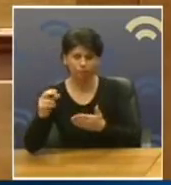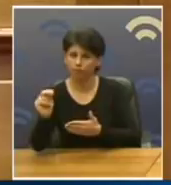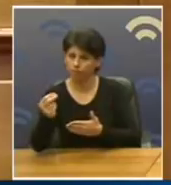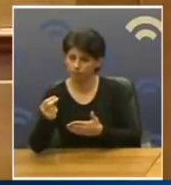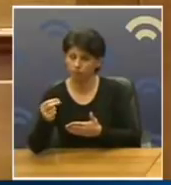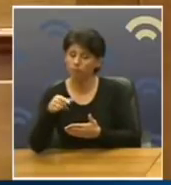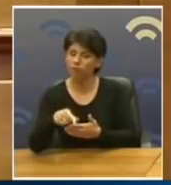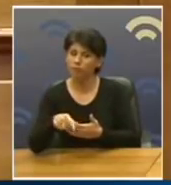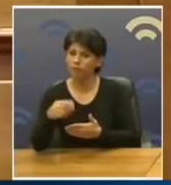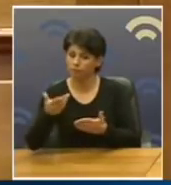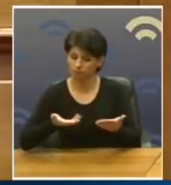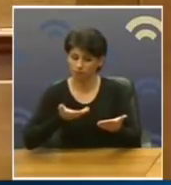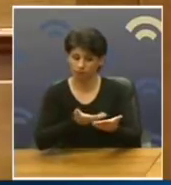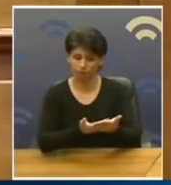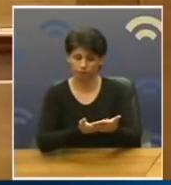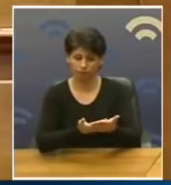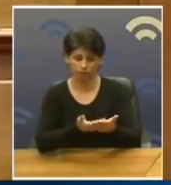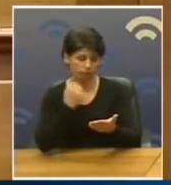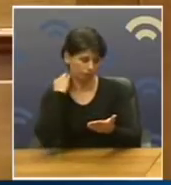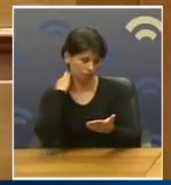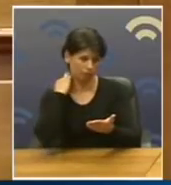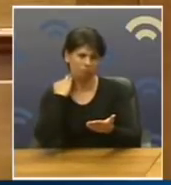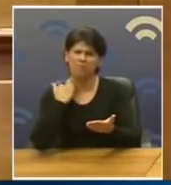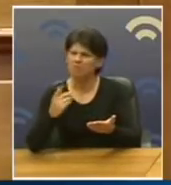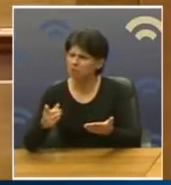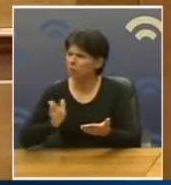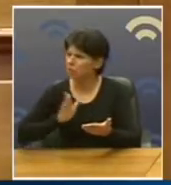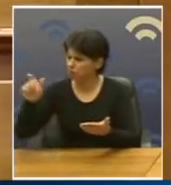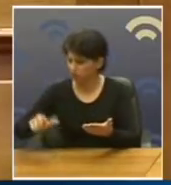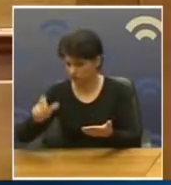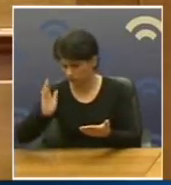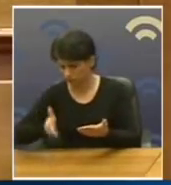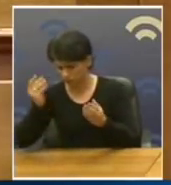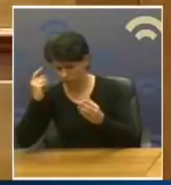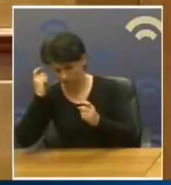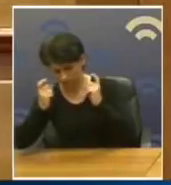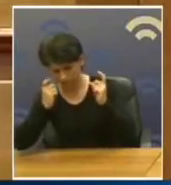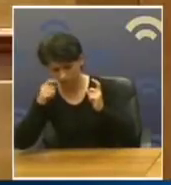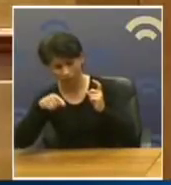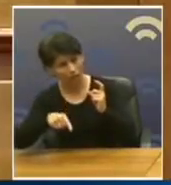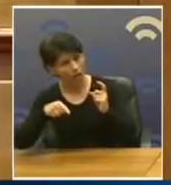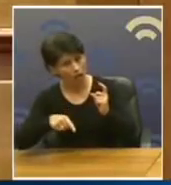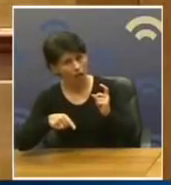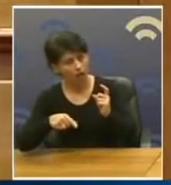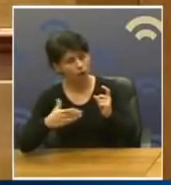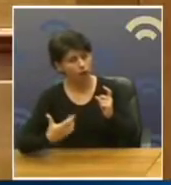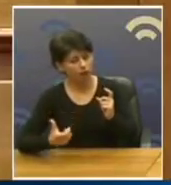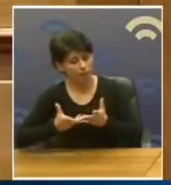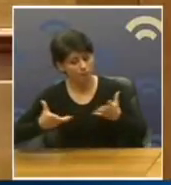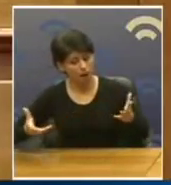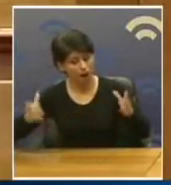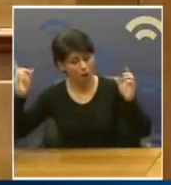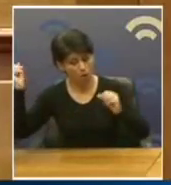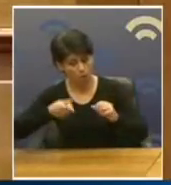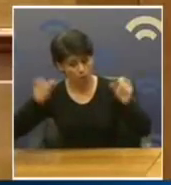στις οποίες πιστεύω ότι ο μέσος πολίτης θα μπορούσε να υποθέσει ότι αυτονοήτως θα έβρισκαν μεγάλη συνένεση, όπως